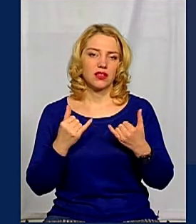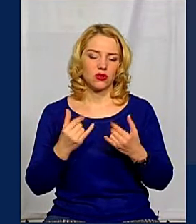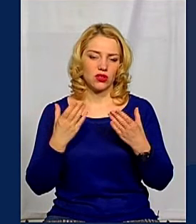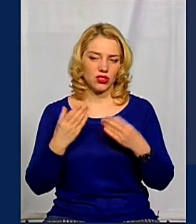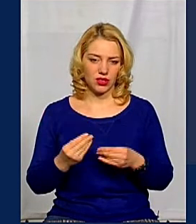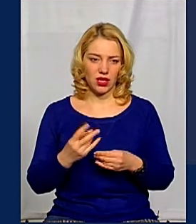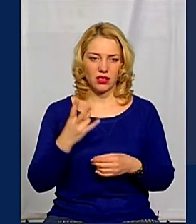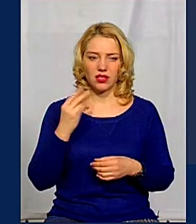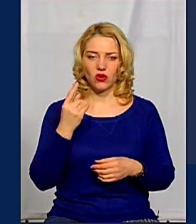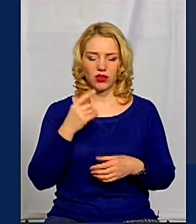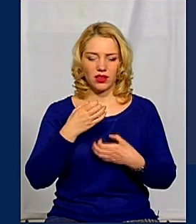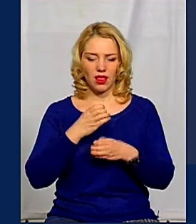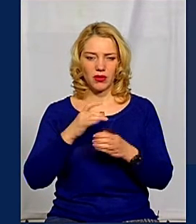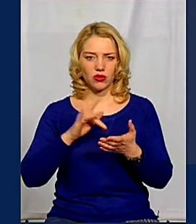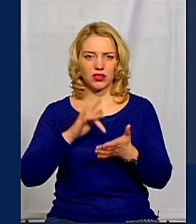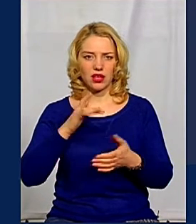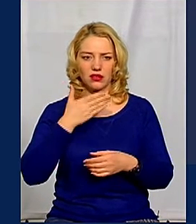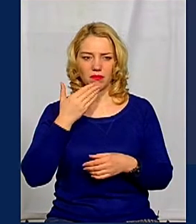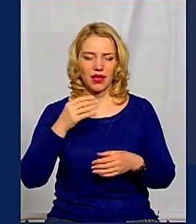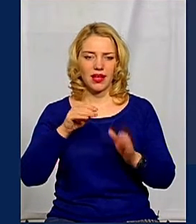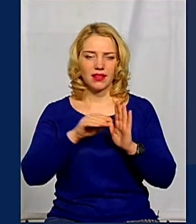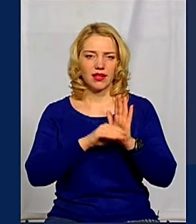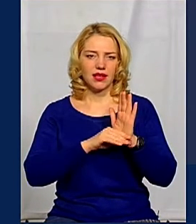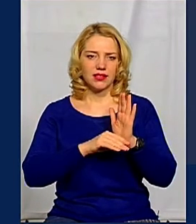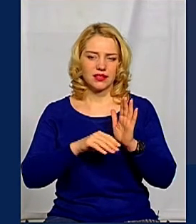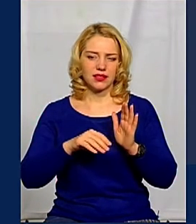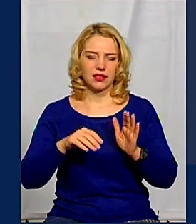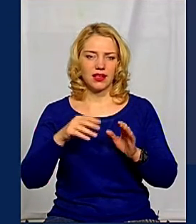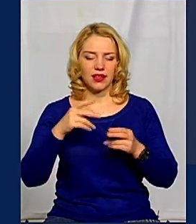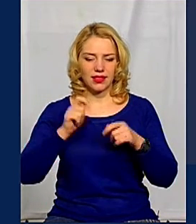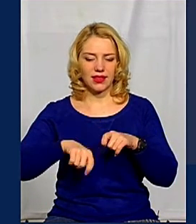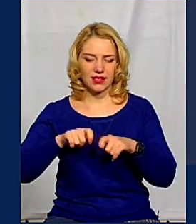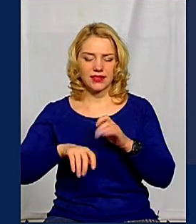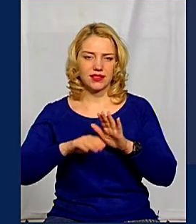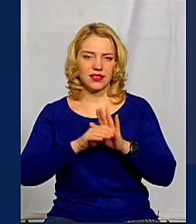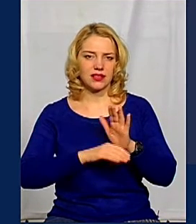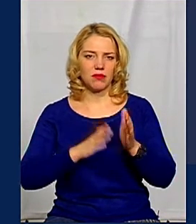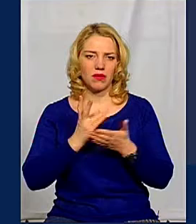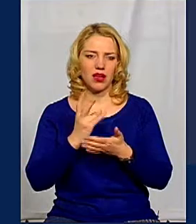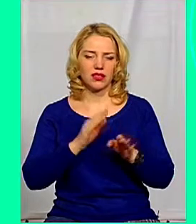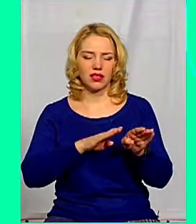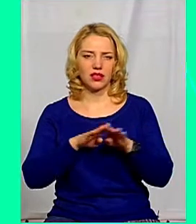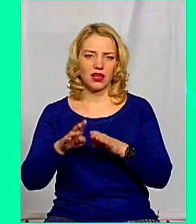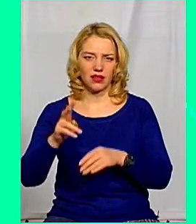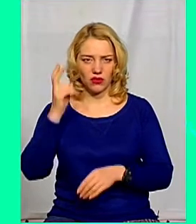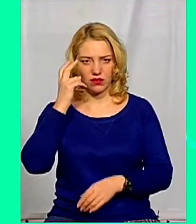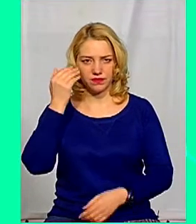один лабораторний центр не має тест-систем. Тест-системи є тільки на рівні Центру громадського здоров'я.